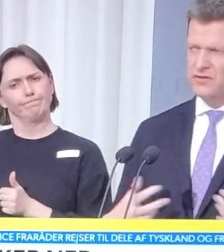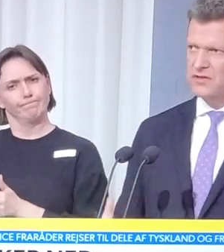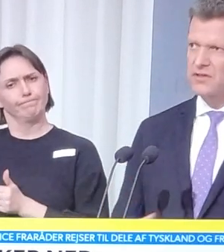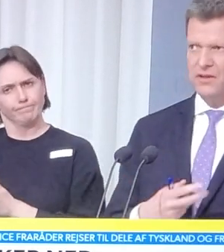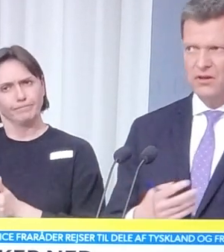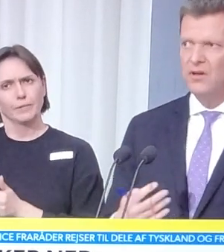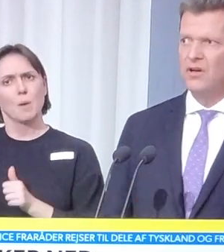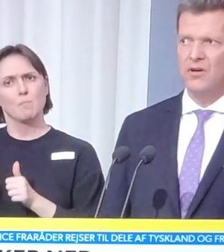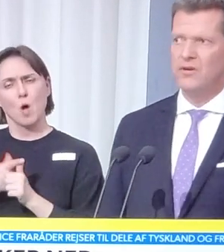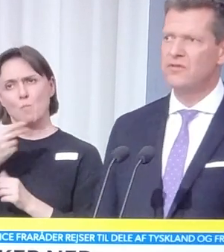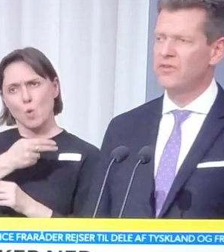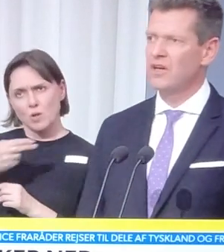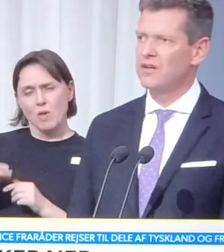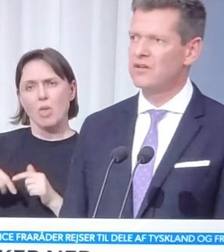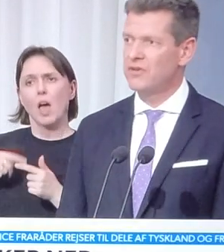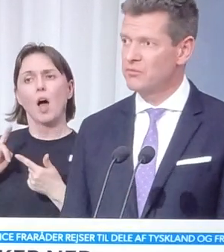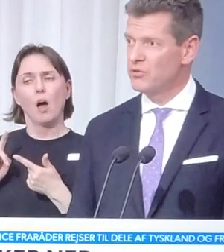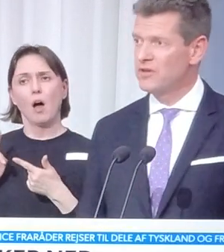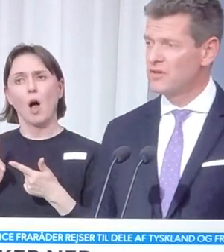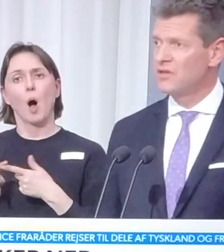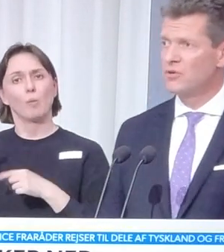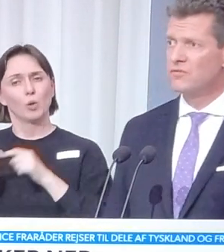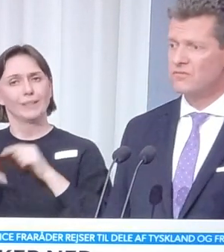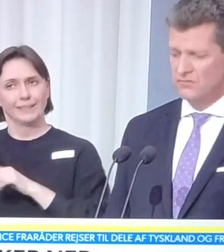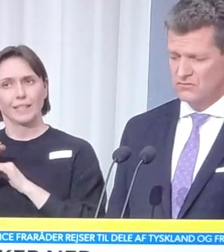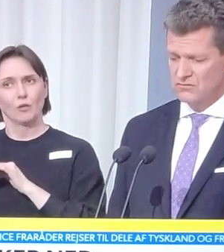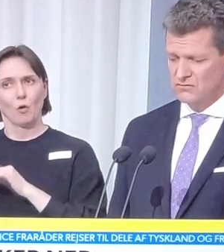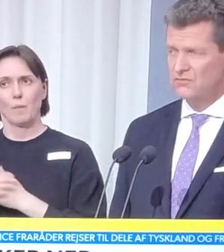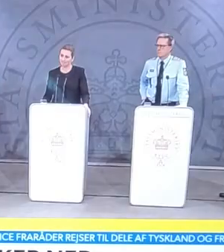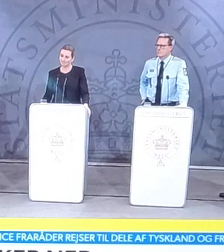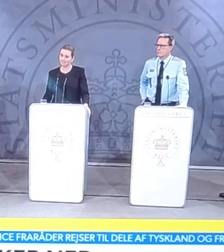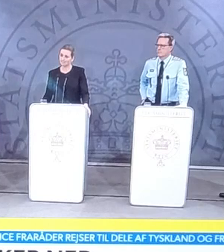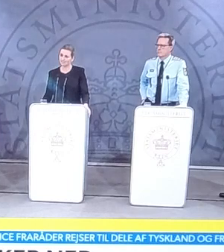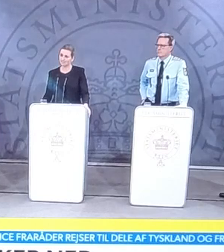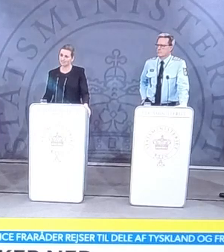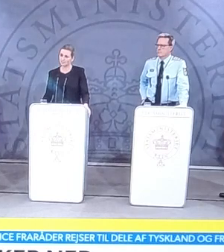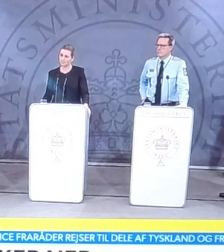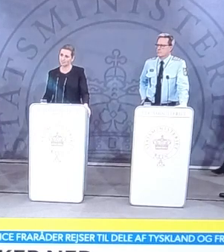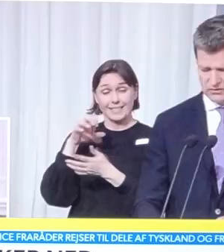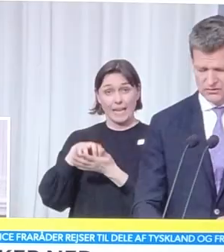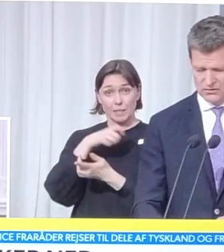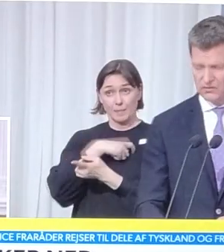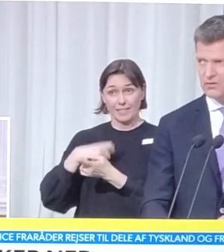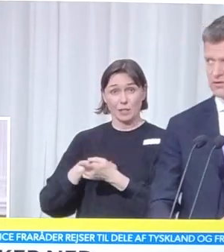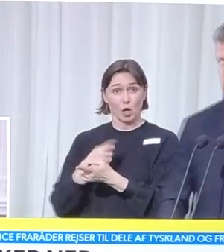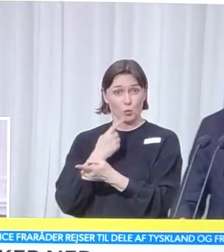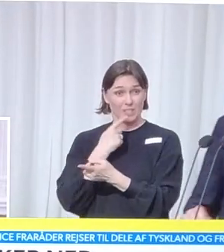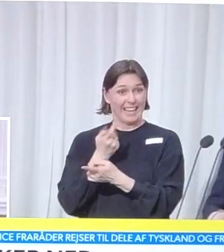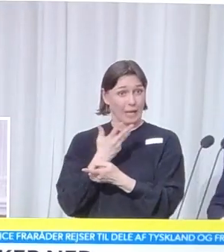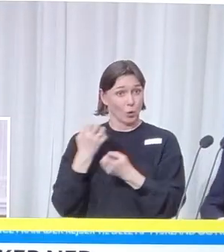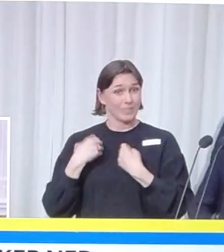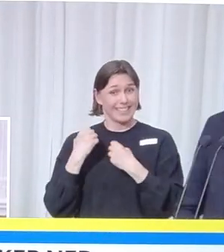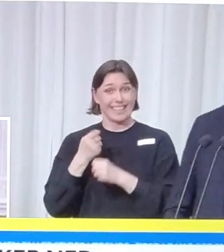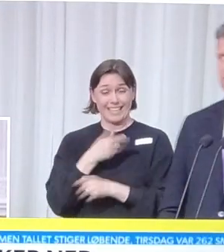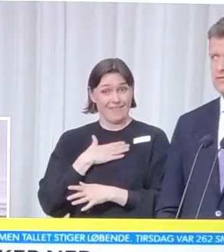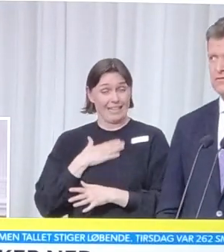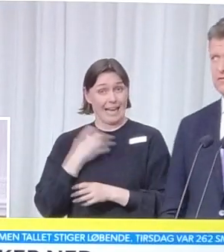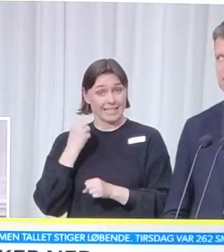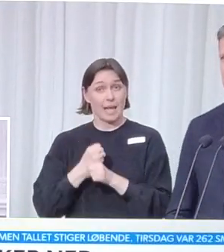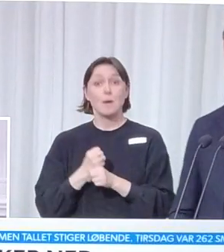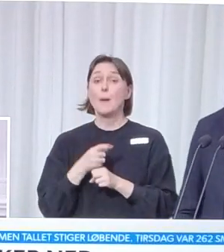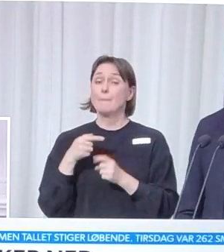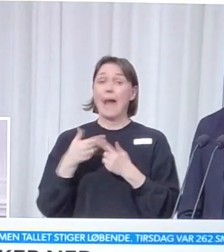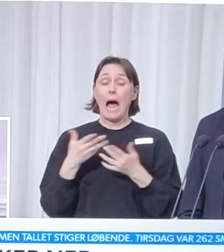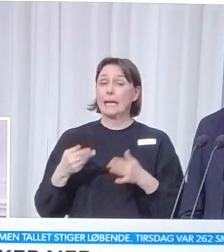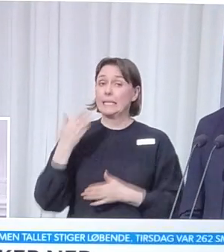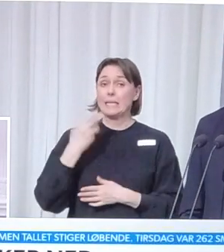side og også fra det politiske niveau. Jeg har et spørgsmål til statsministeren. lidt af det samme. Du siger, at er nogle tiltag, I faktisk gerne vil tage, men som I ikke har hjemmesat til os, som